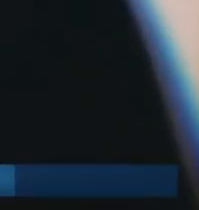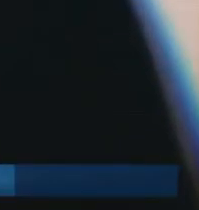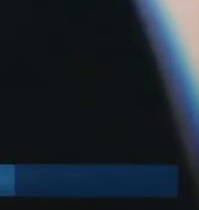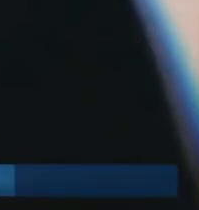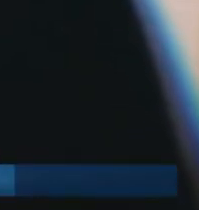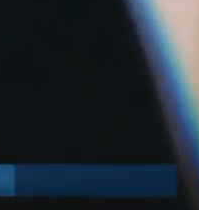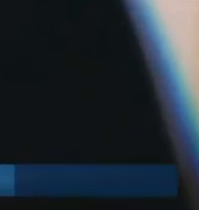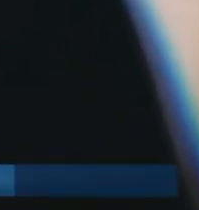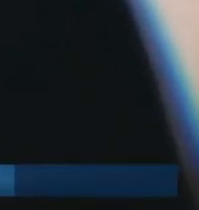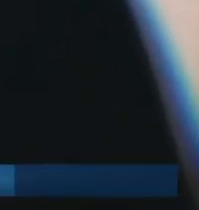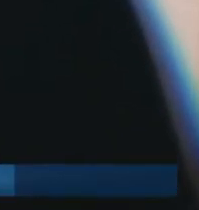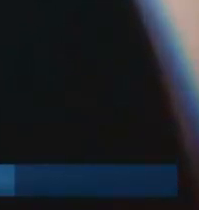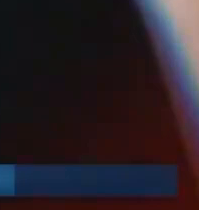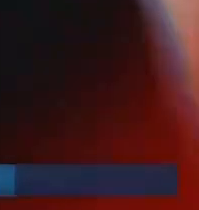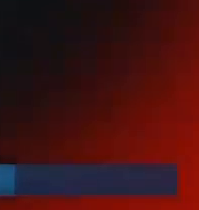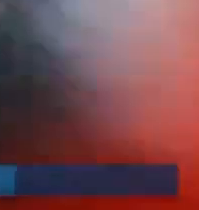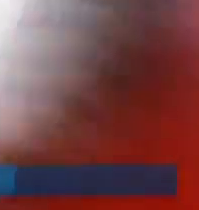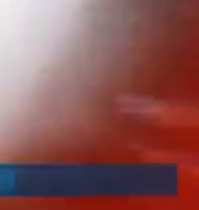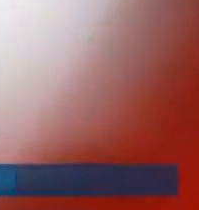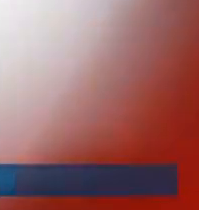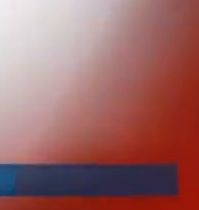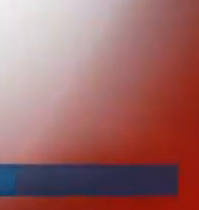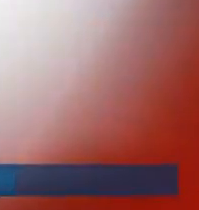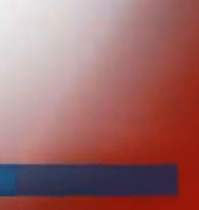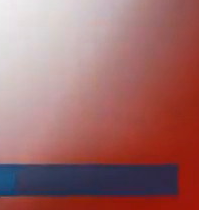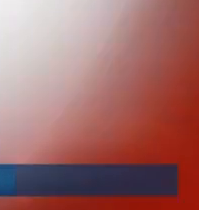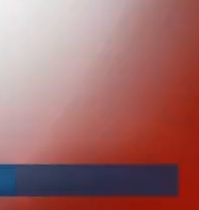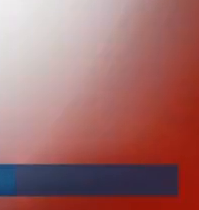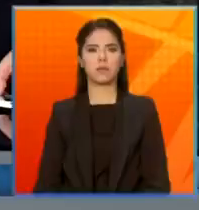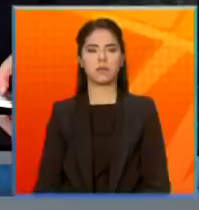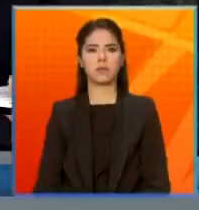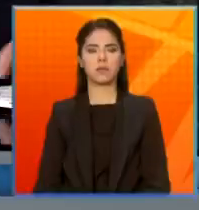Kafamızı sallat taşına koyarsan benim yangınım o zaman söktü.